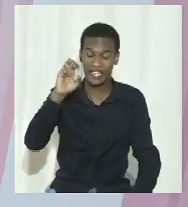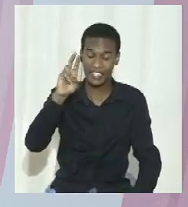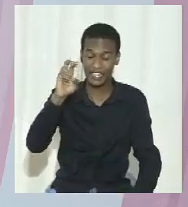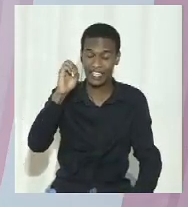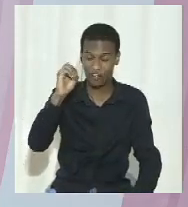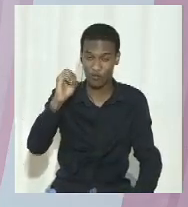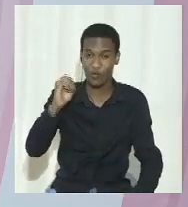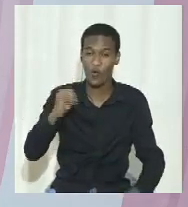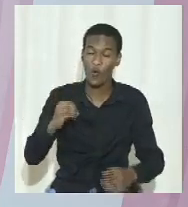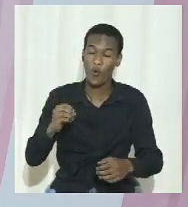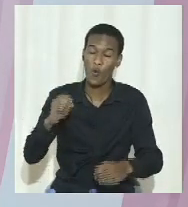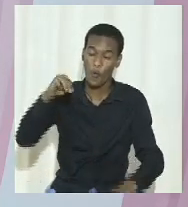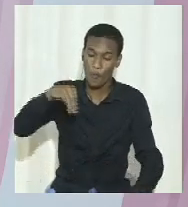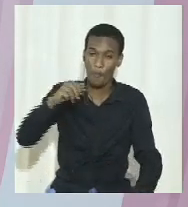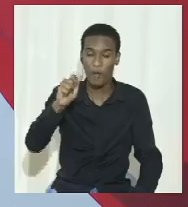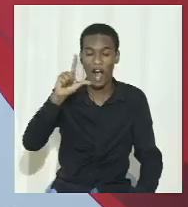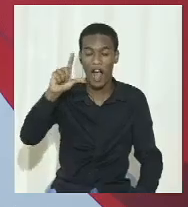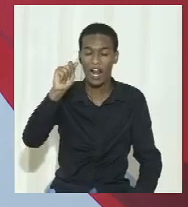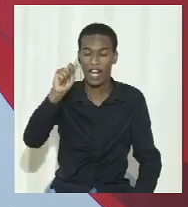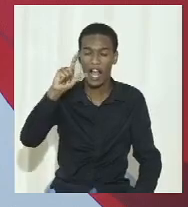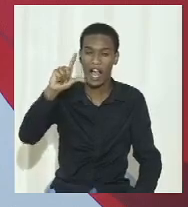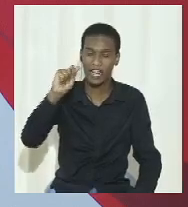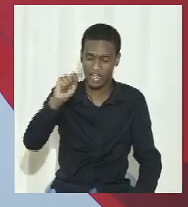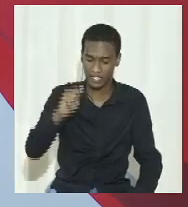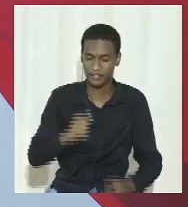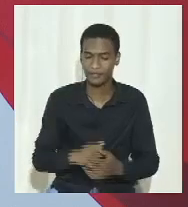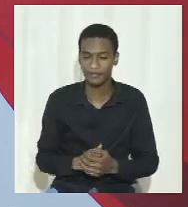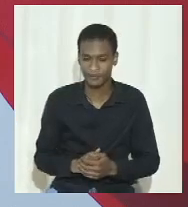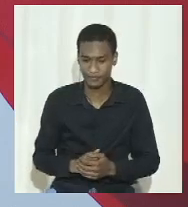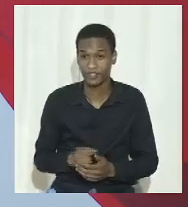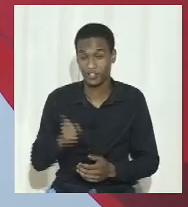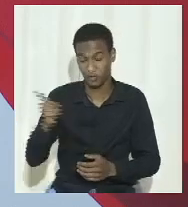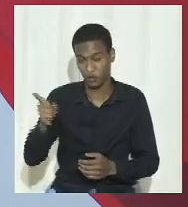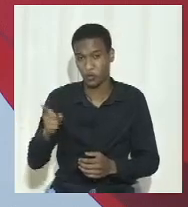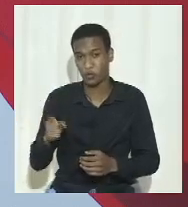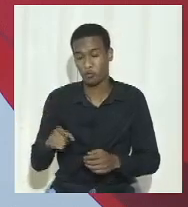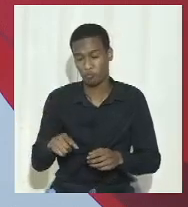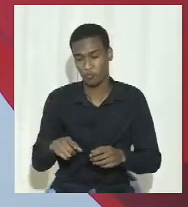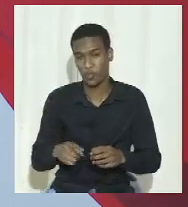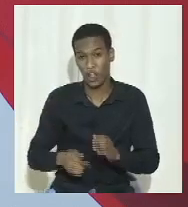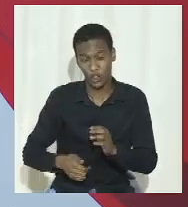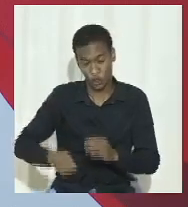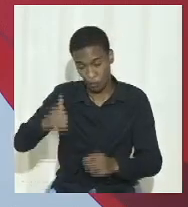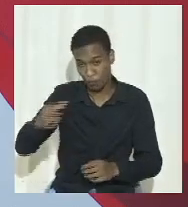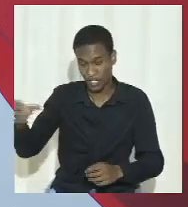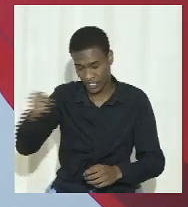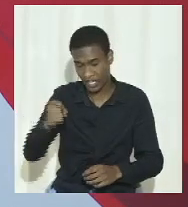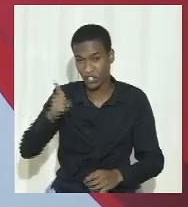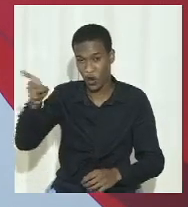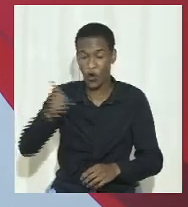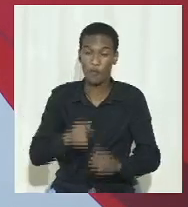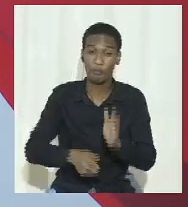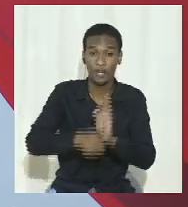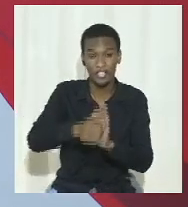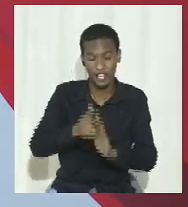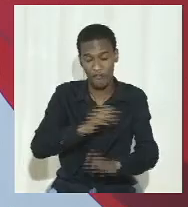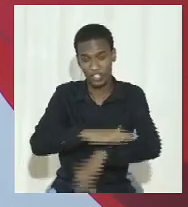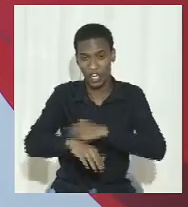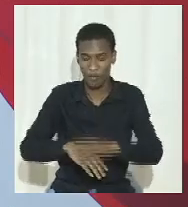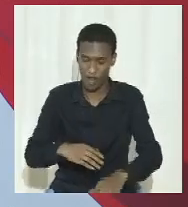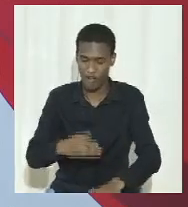taleny fitaliavana maritra misahana ny vaksiny eo anivon'ny ministeran'ny fahasalamam-bahoaka. Miarabanao